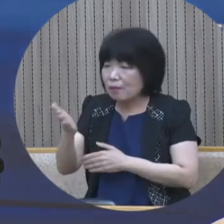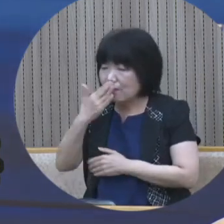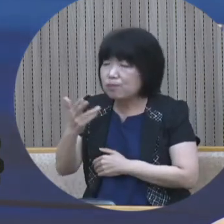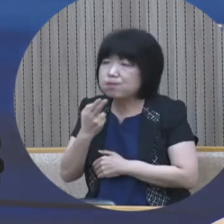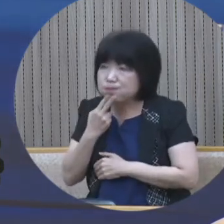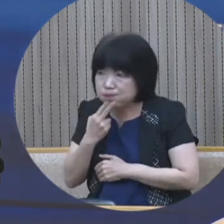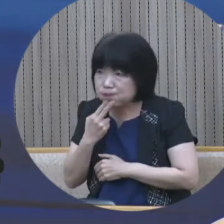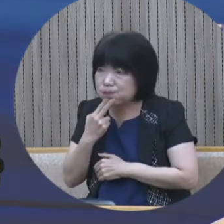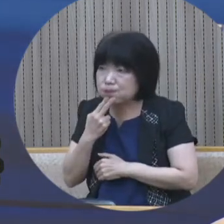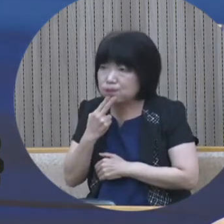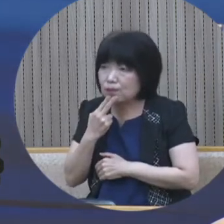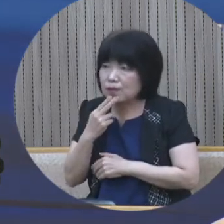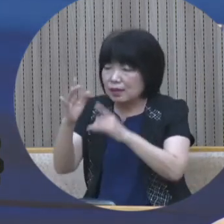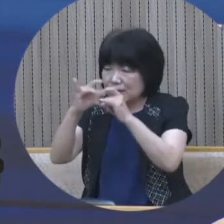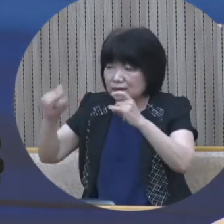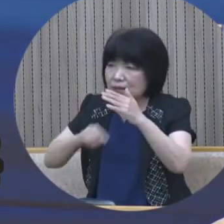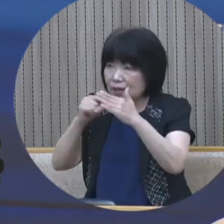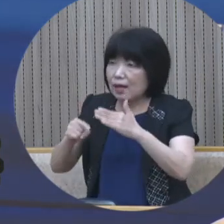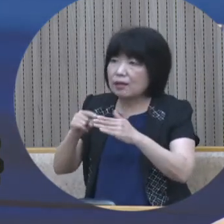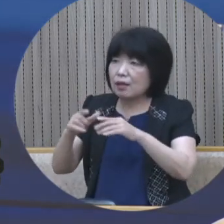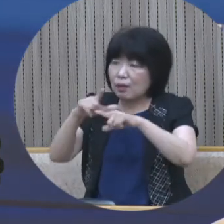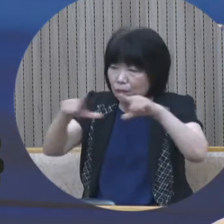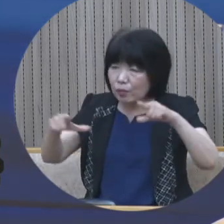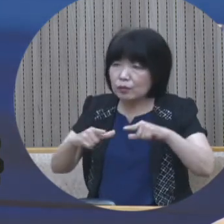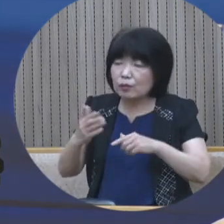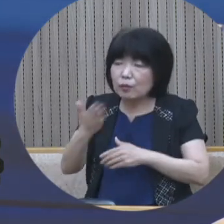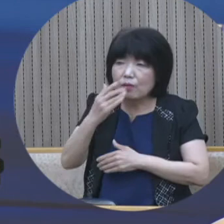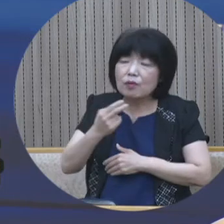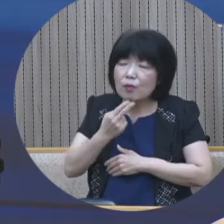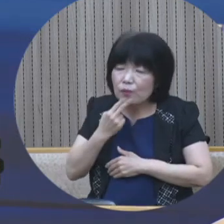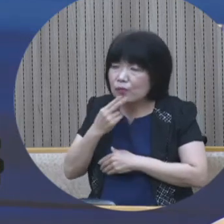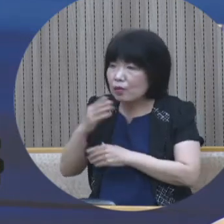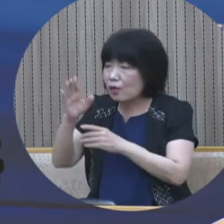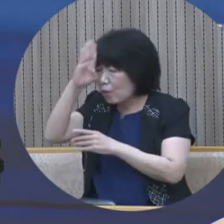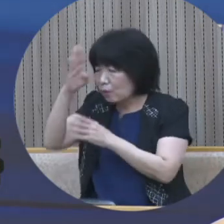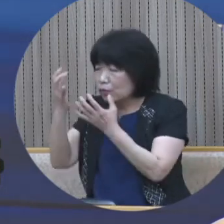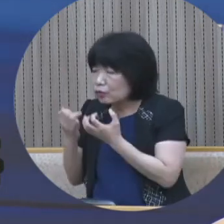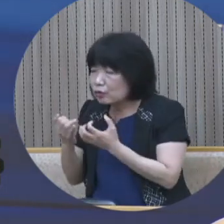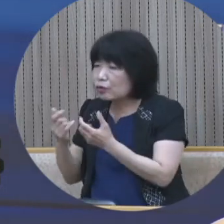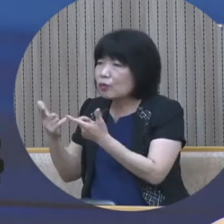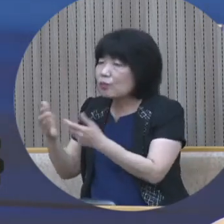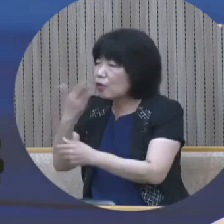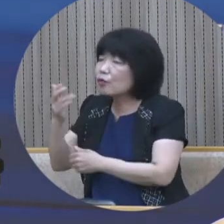없어. 성 안에 일반인들도 먹을 것이 없는데 문둥이 먹을 것이 어디 있어요?